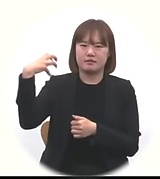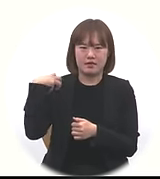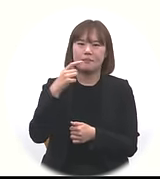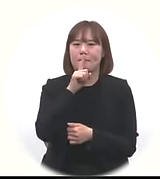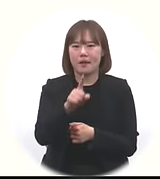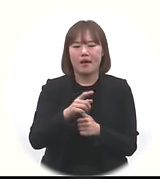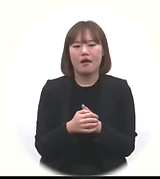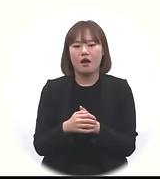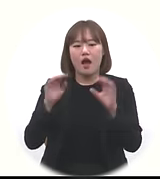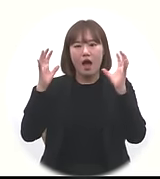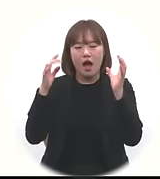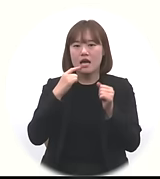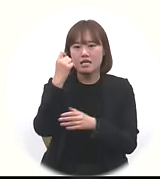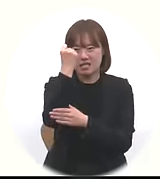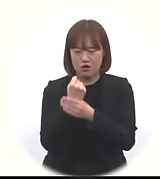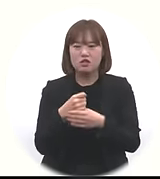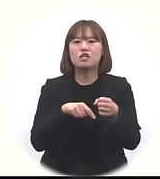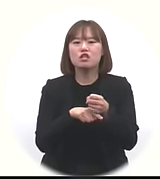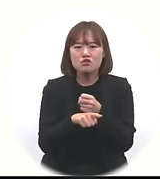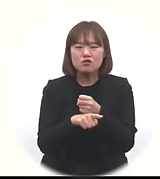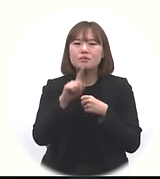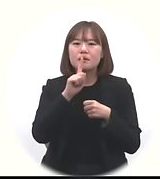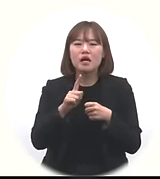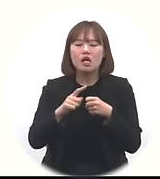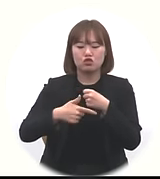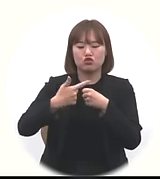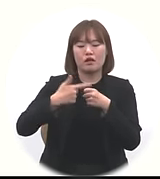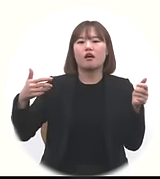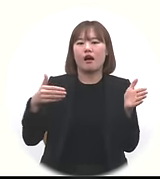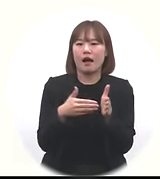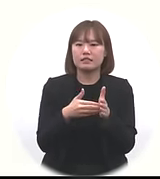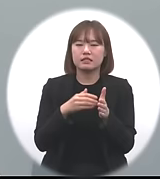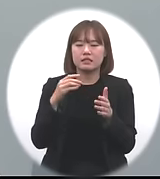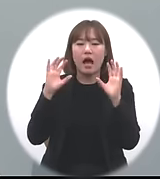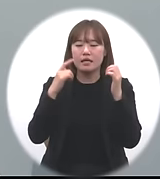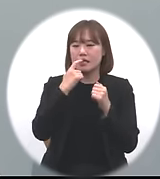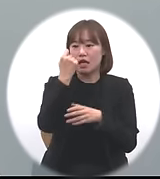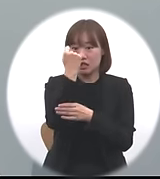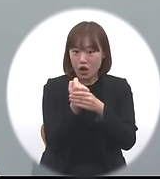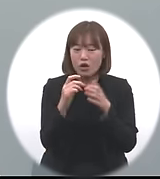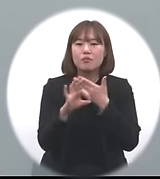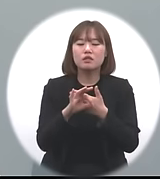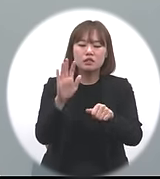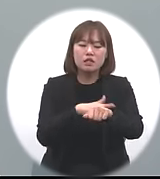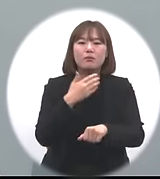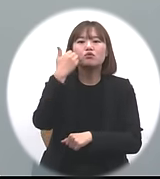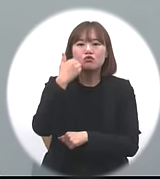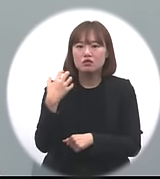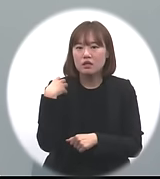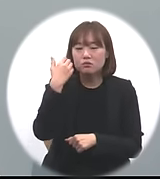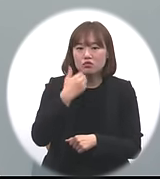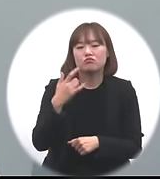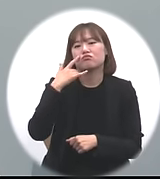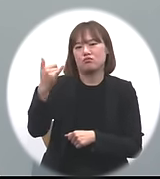있습니다. 사실 애들 이가 썩는 거는 제가 가혹하게 말씀드리면 초등학교 6학년 때까지 애들 이가 썩는 건 전부 다 보호자의 잘못입니다.